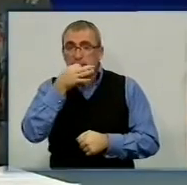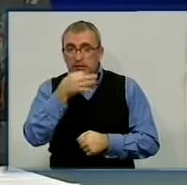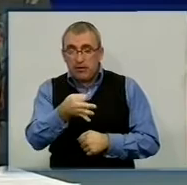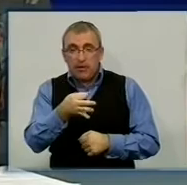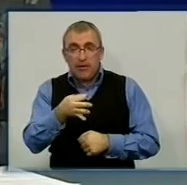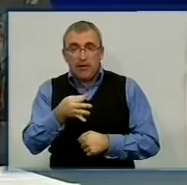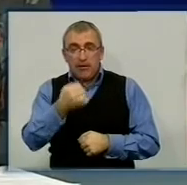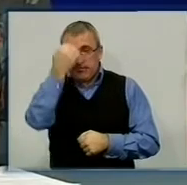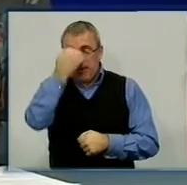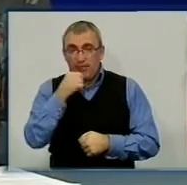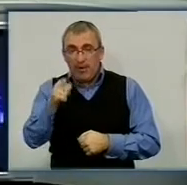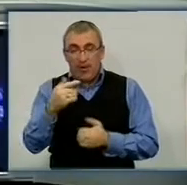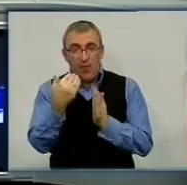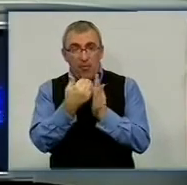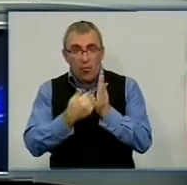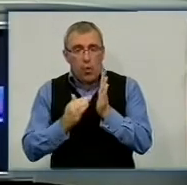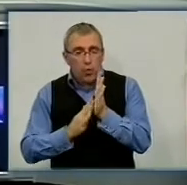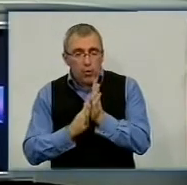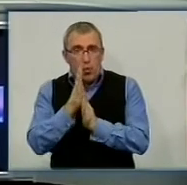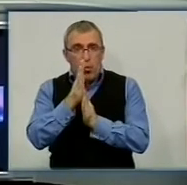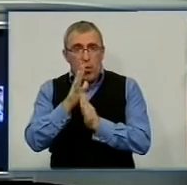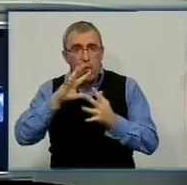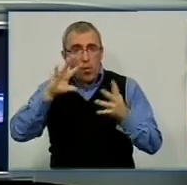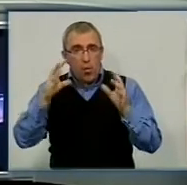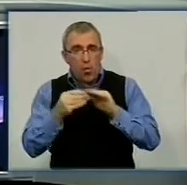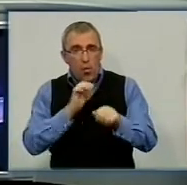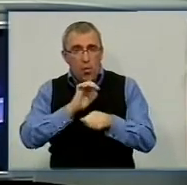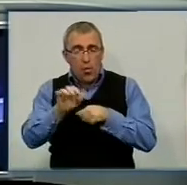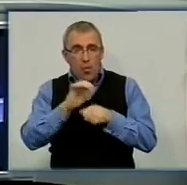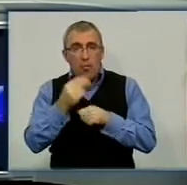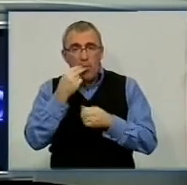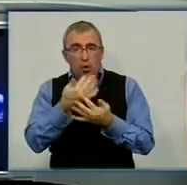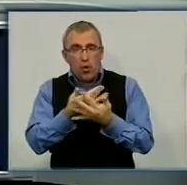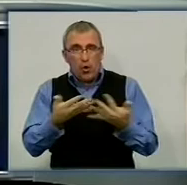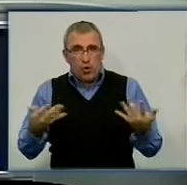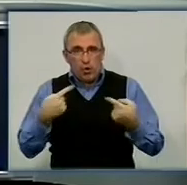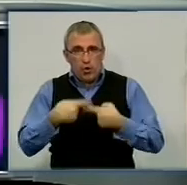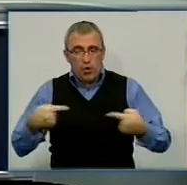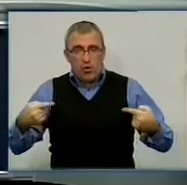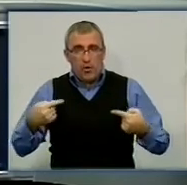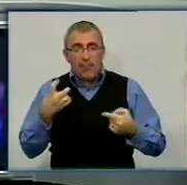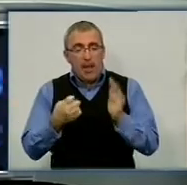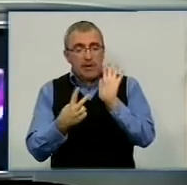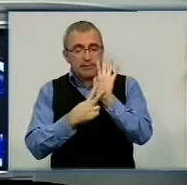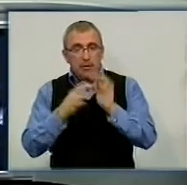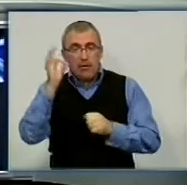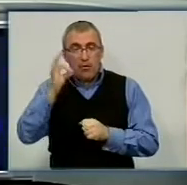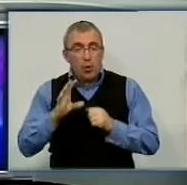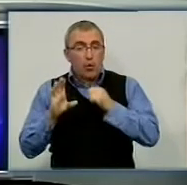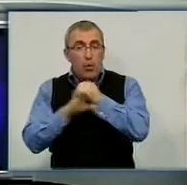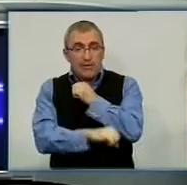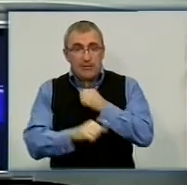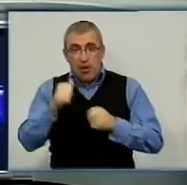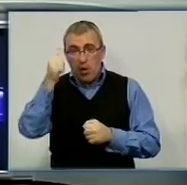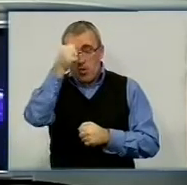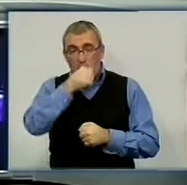завдяки дії програми ми наростили в цьому році обсяг виробництва продовольчих товарів е на 7% і до кінця року